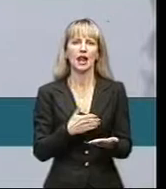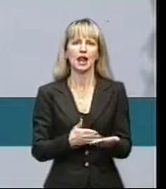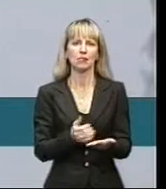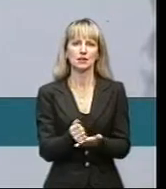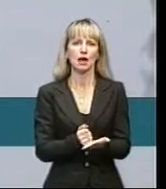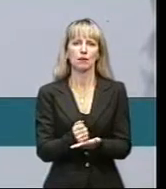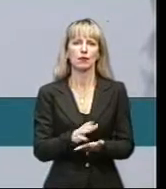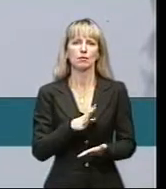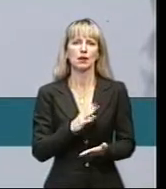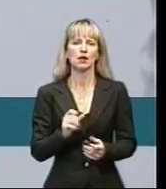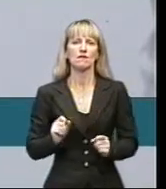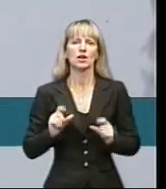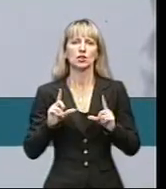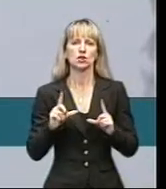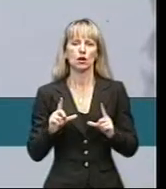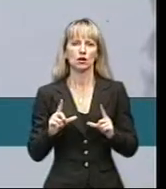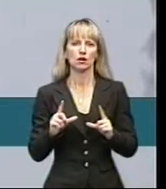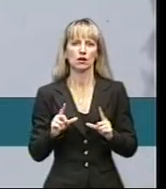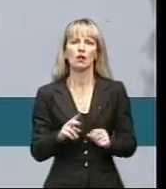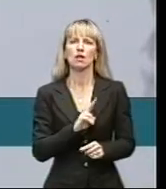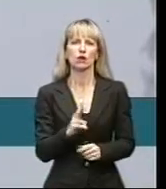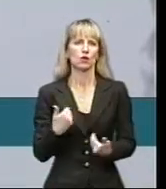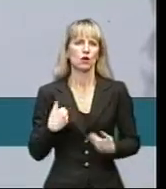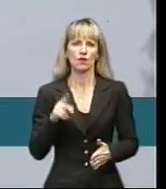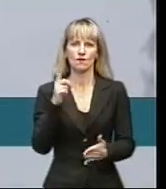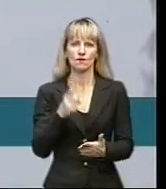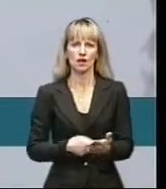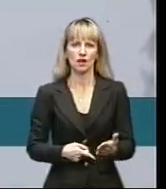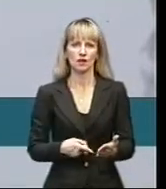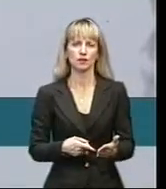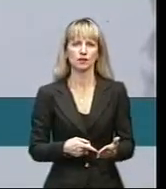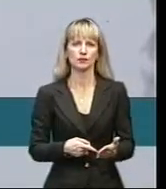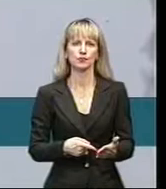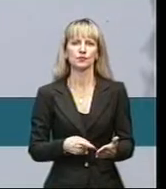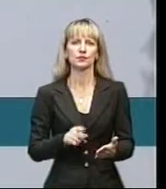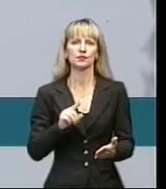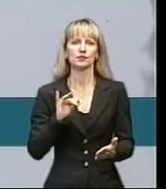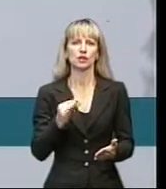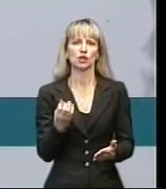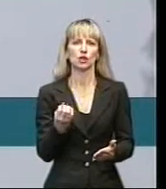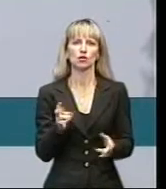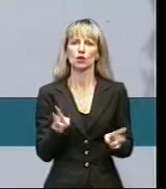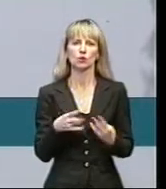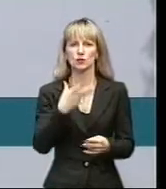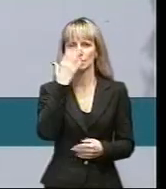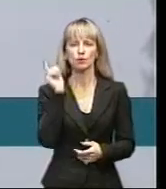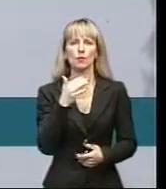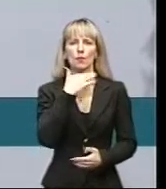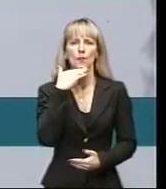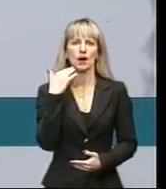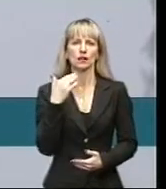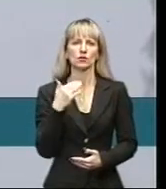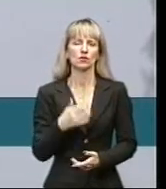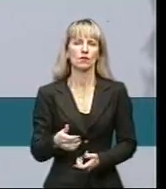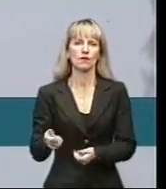були дуже високі. І ніхто в це не хотів вірити. І крім того, що не треба забувати, що дуже багато